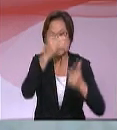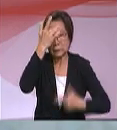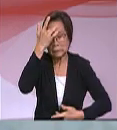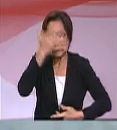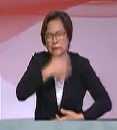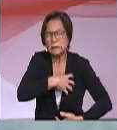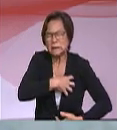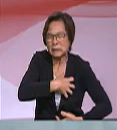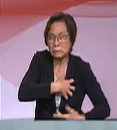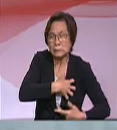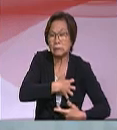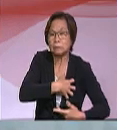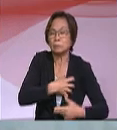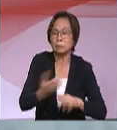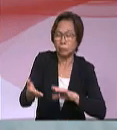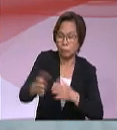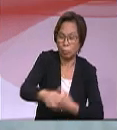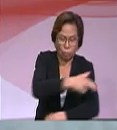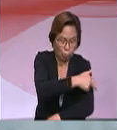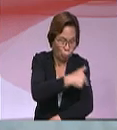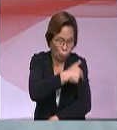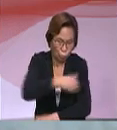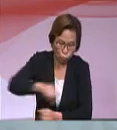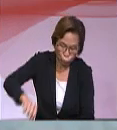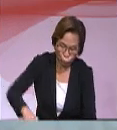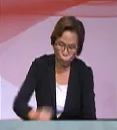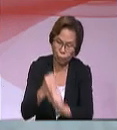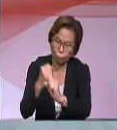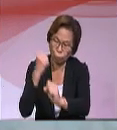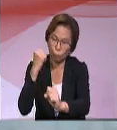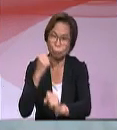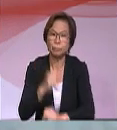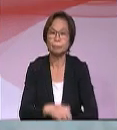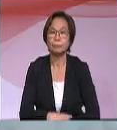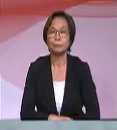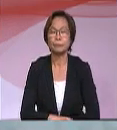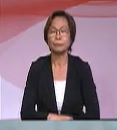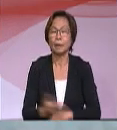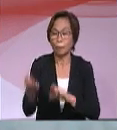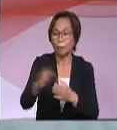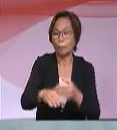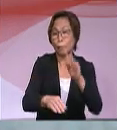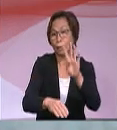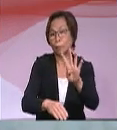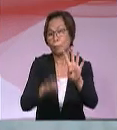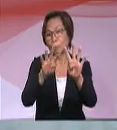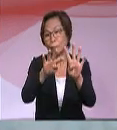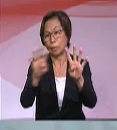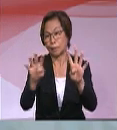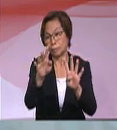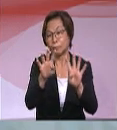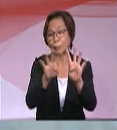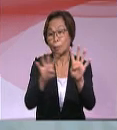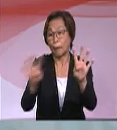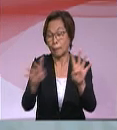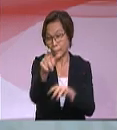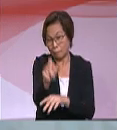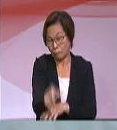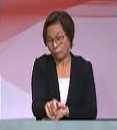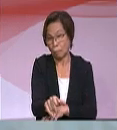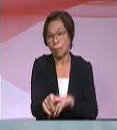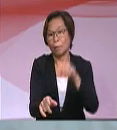penyakit jantung. Beliau meninggal di Hospital Sungai Buloh. Kes kematian 444, kes